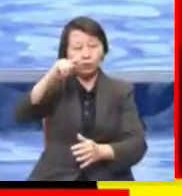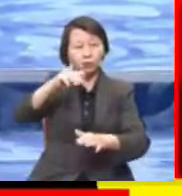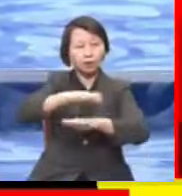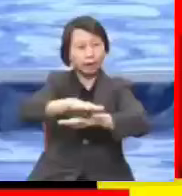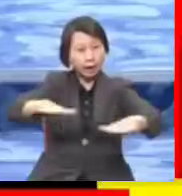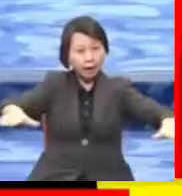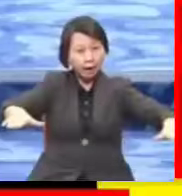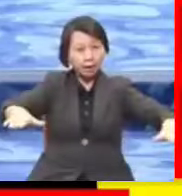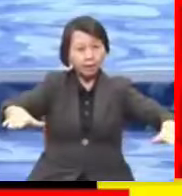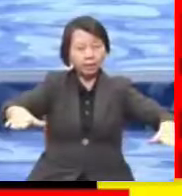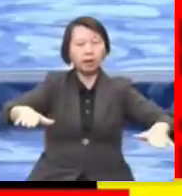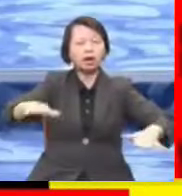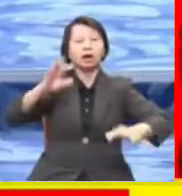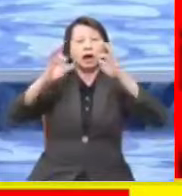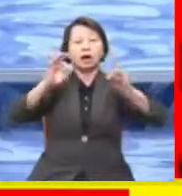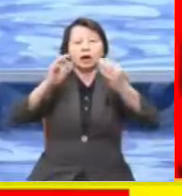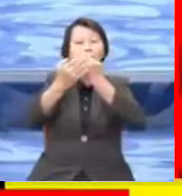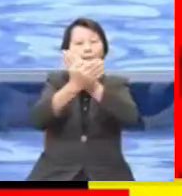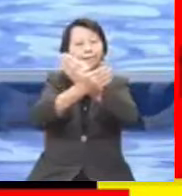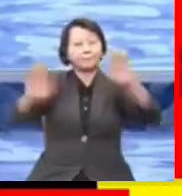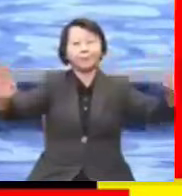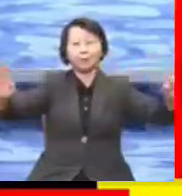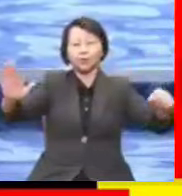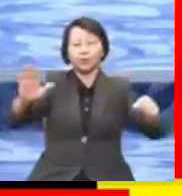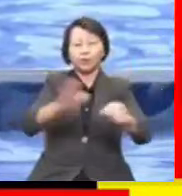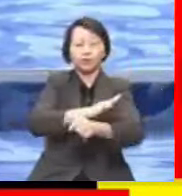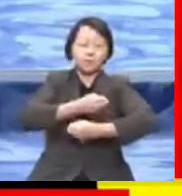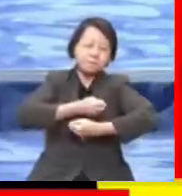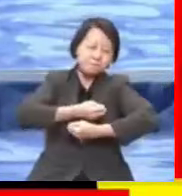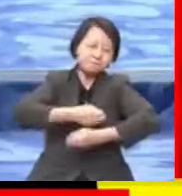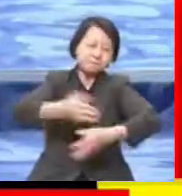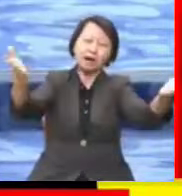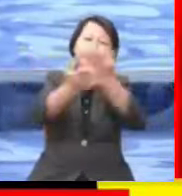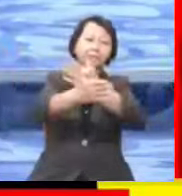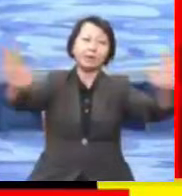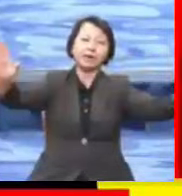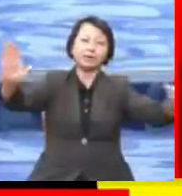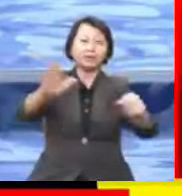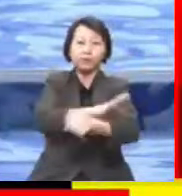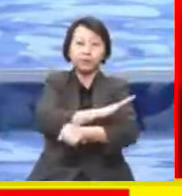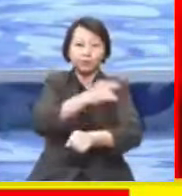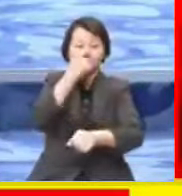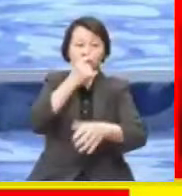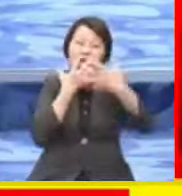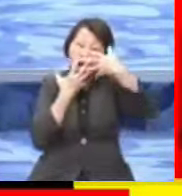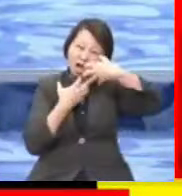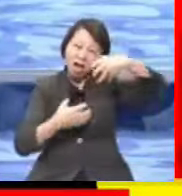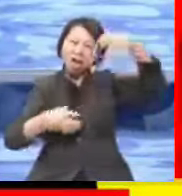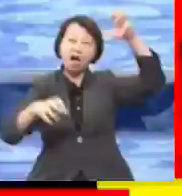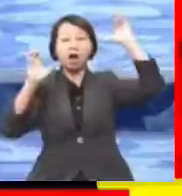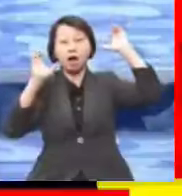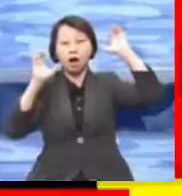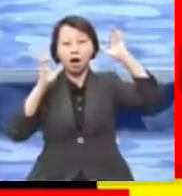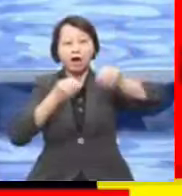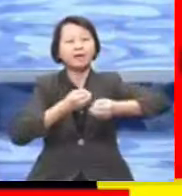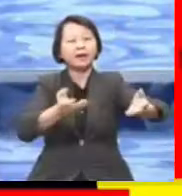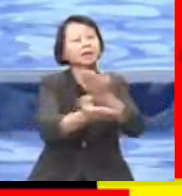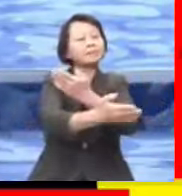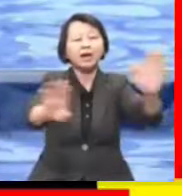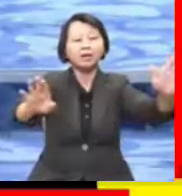ya kalau kebebasan penuh kepada ya singa serigala ini